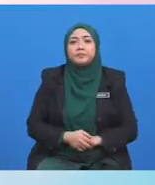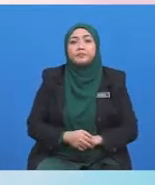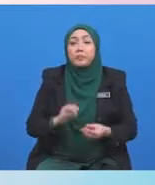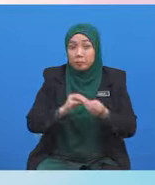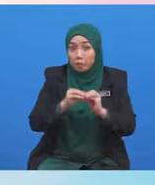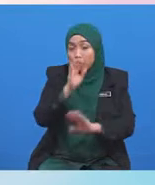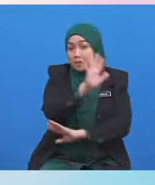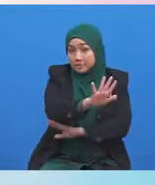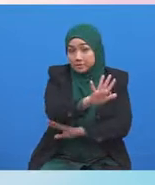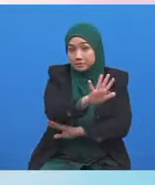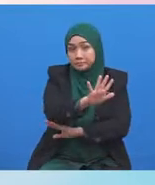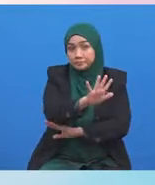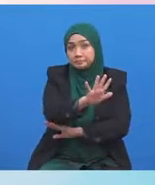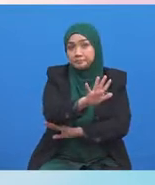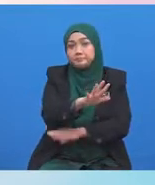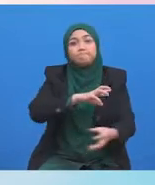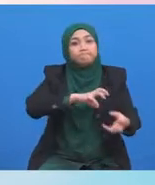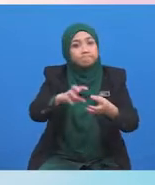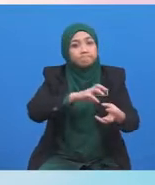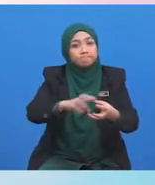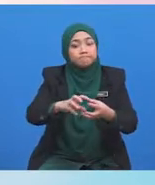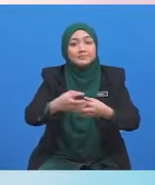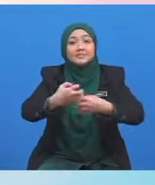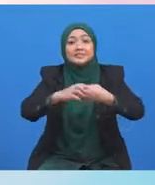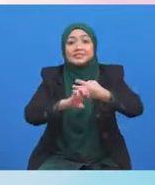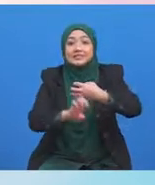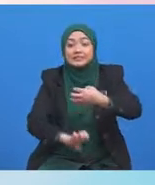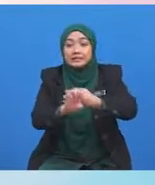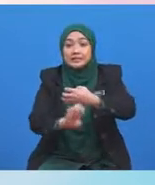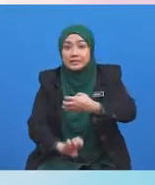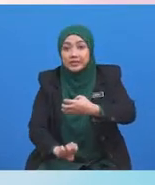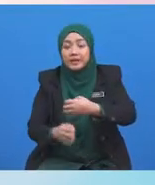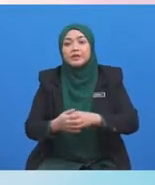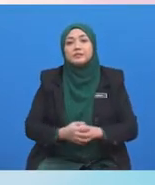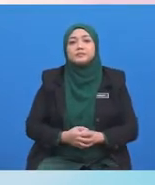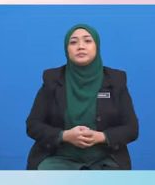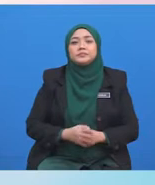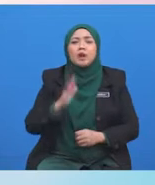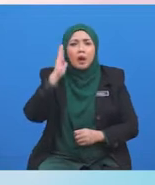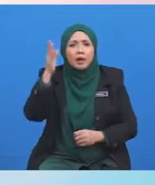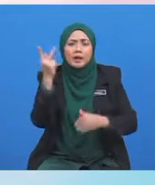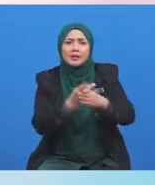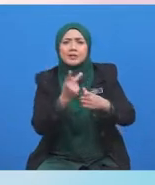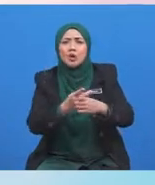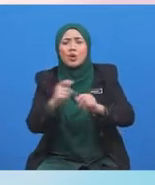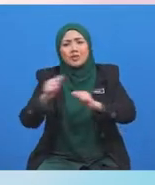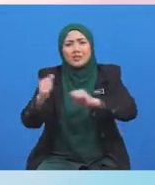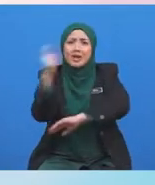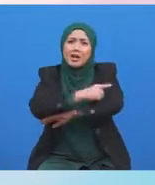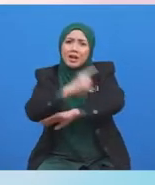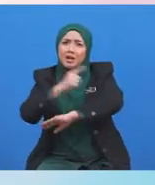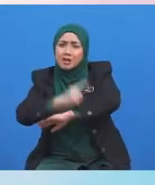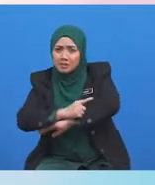Kesan yang kelima iaitu kemusnahan bekalan elektrik akan mengganggu aktiviti harian,